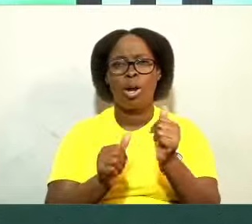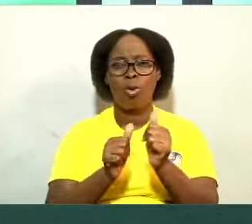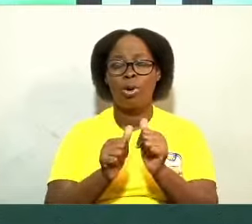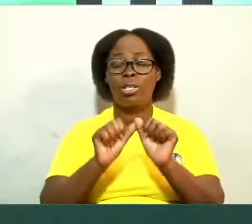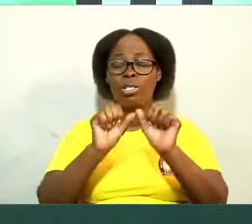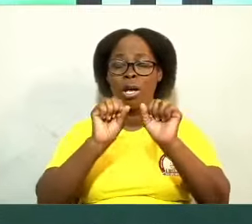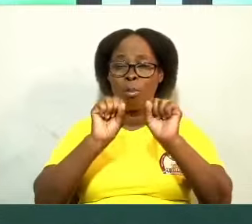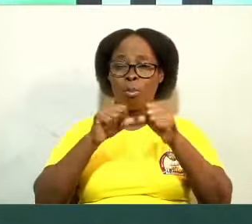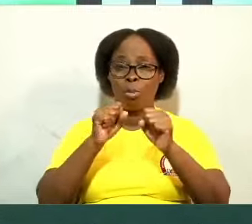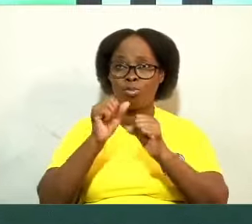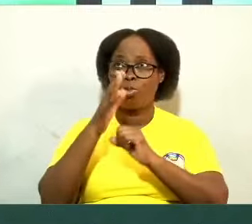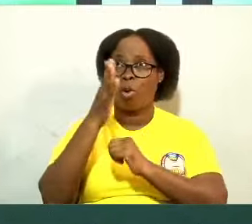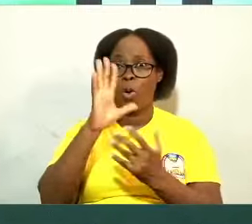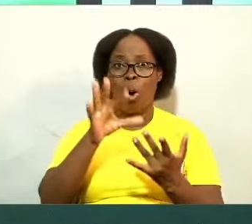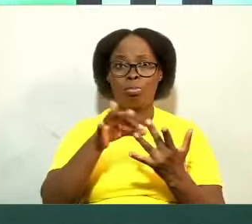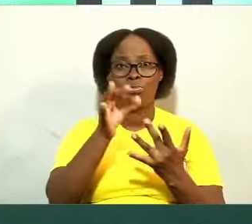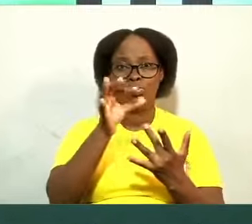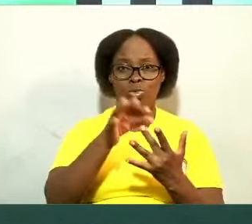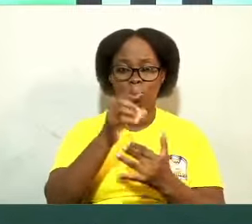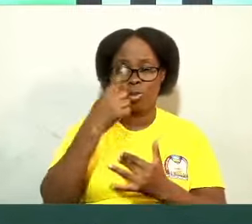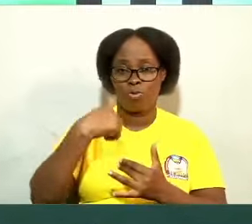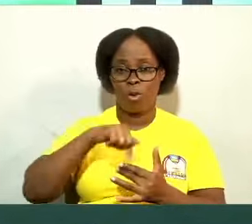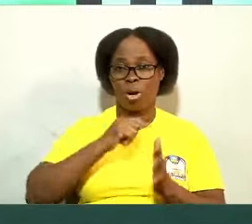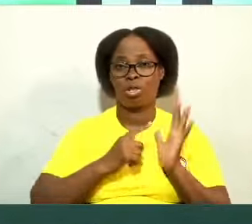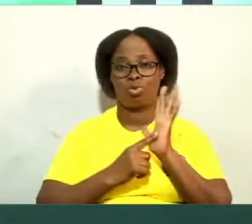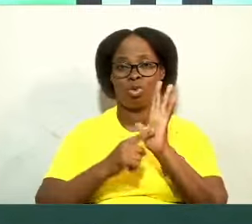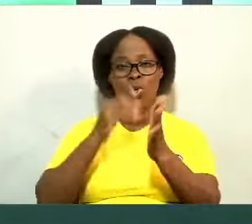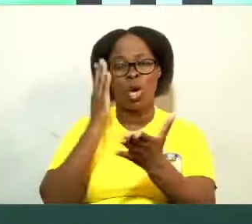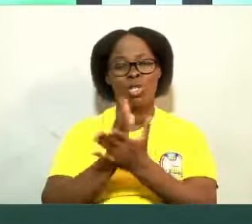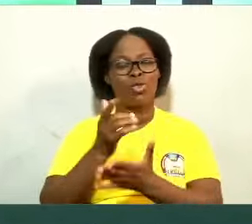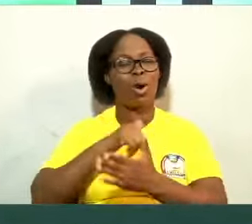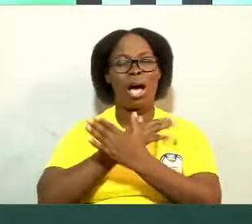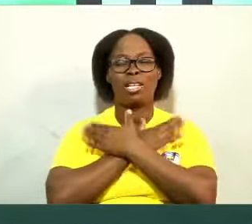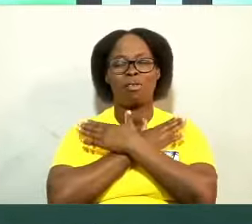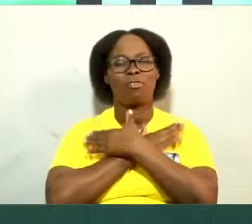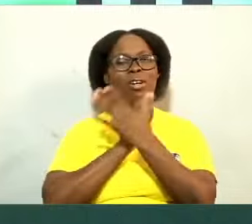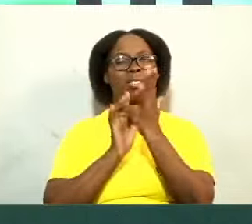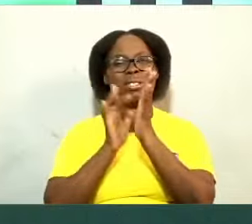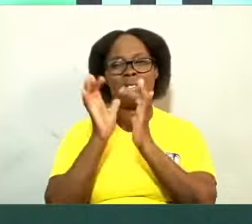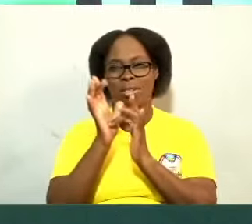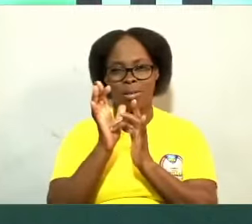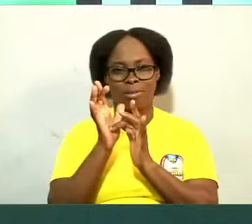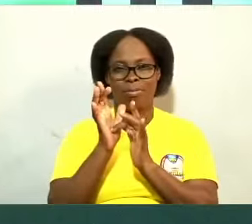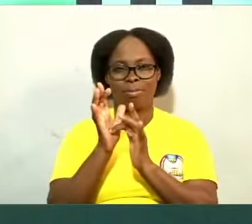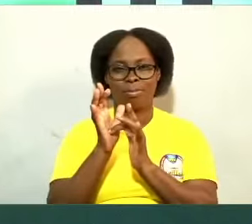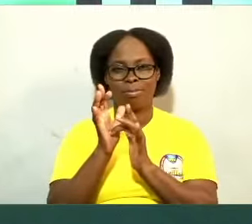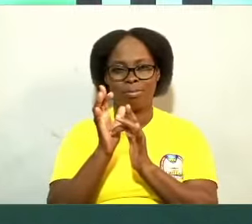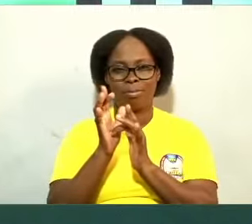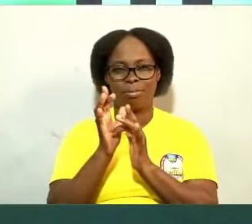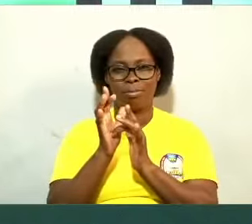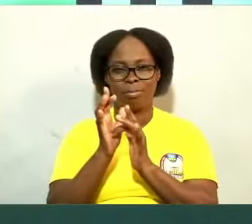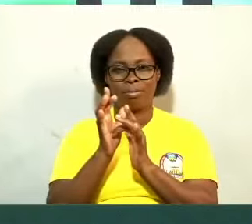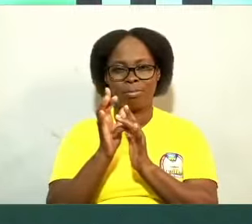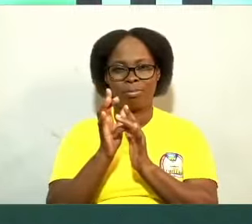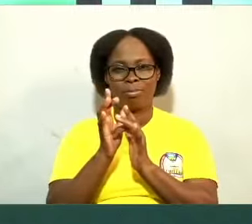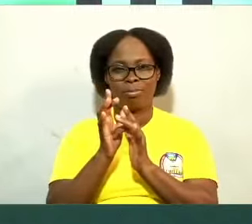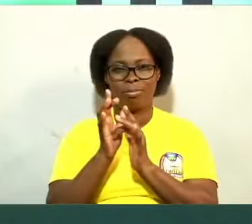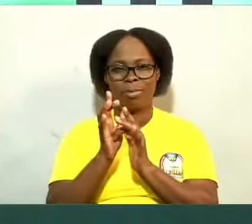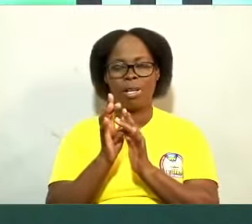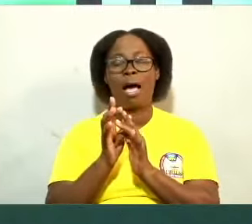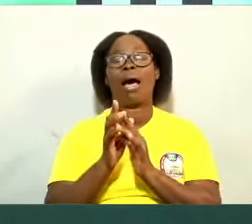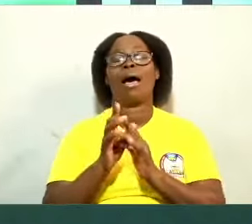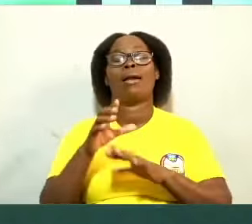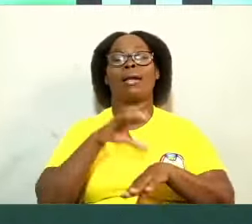ambayo ameichagua tuonyeshe ya kwamba sisi ni marafiki zake na tutapata uzima